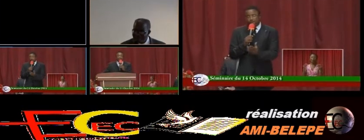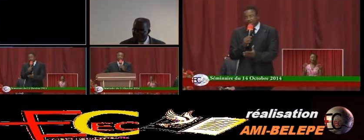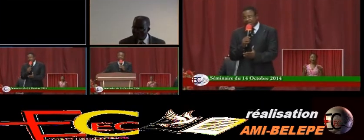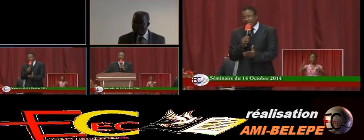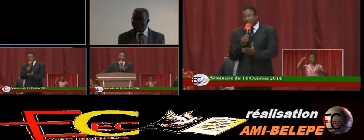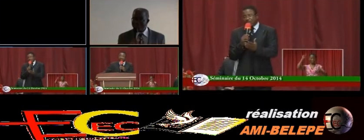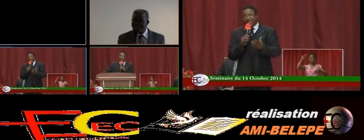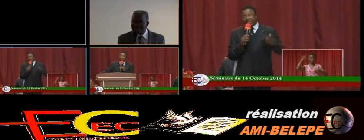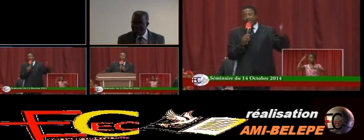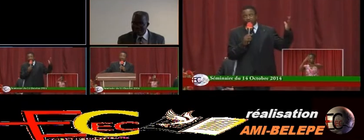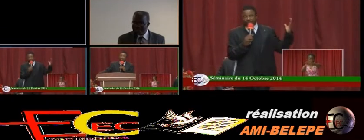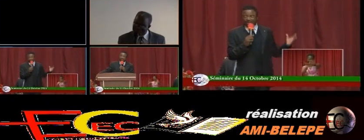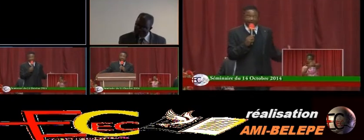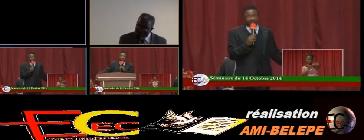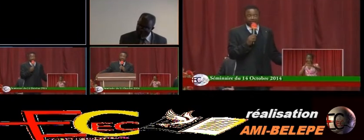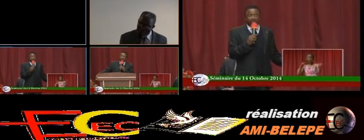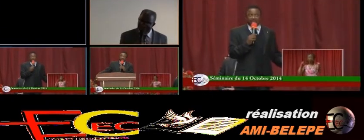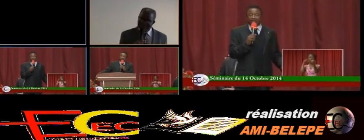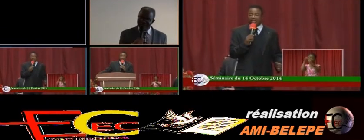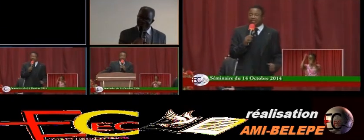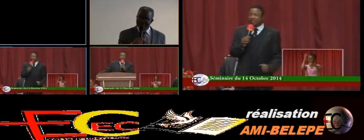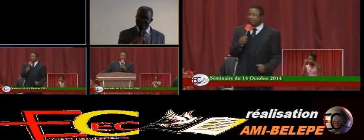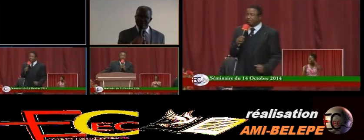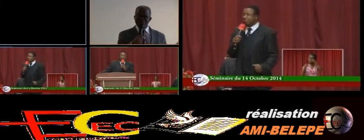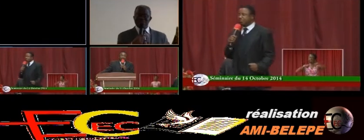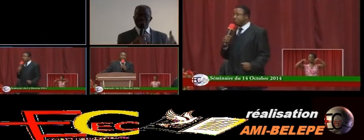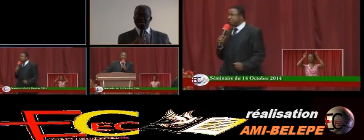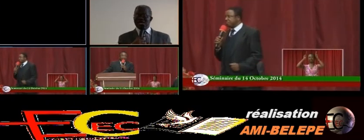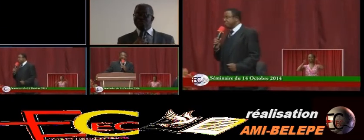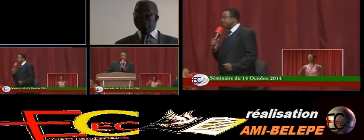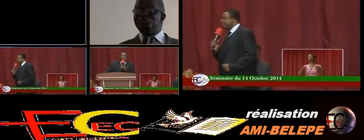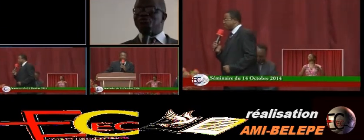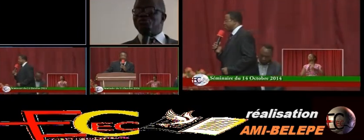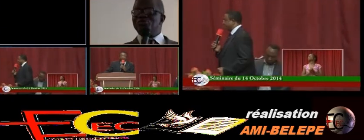pour cheminer de maintenant jusqu'à la fin de l'année,